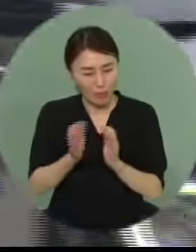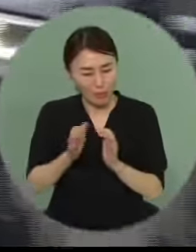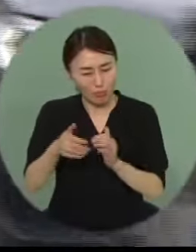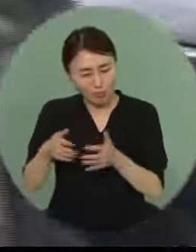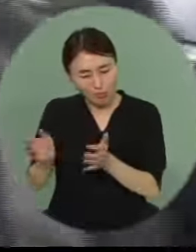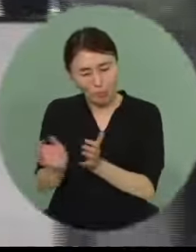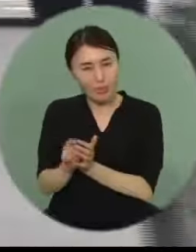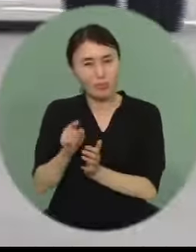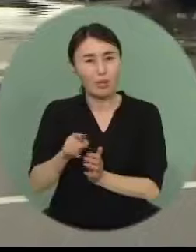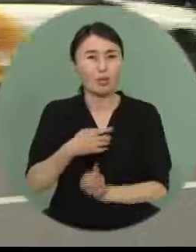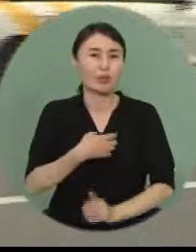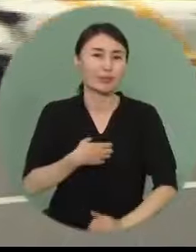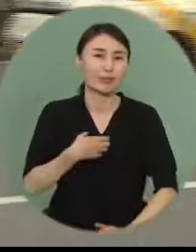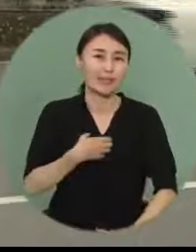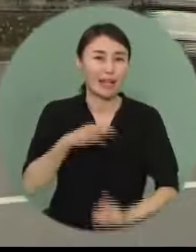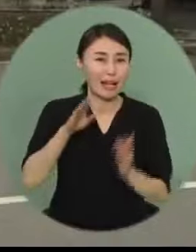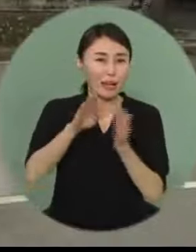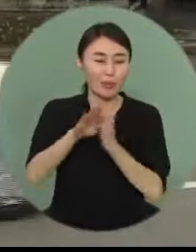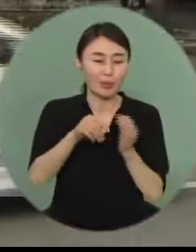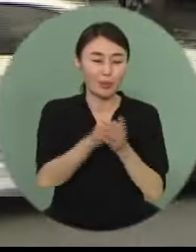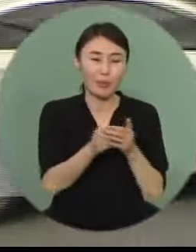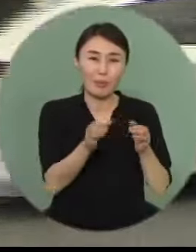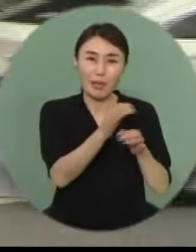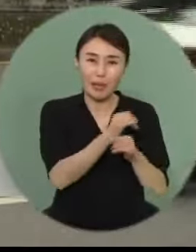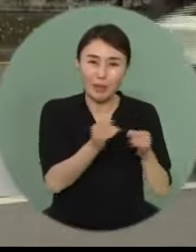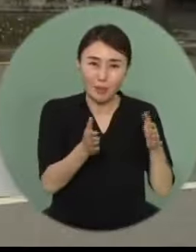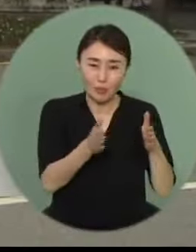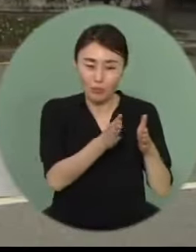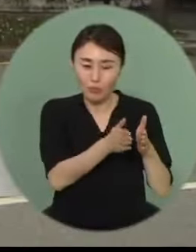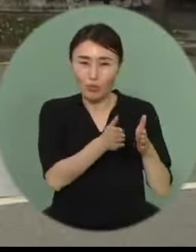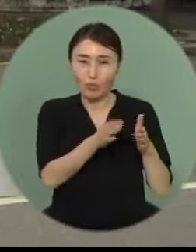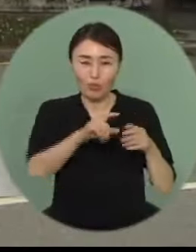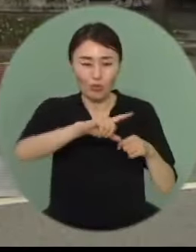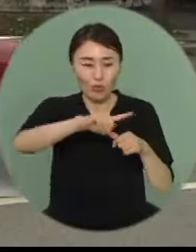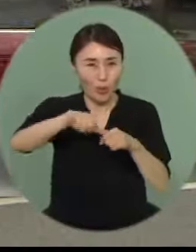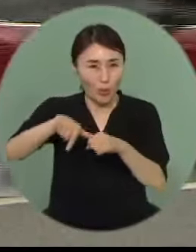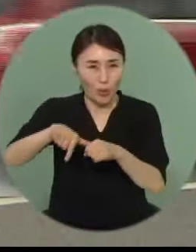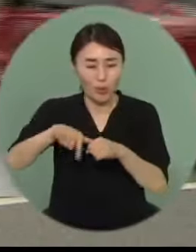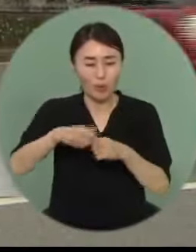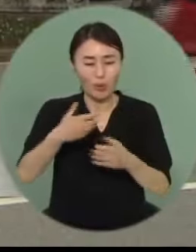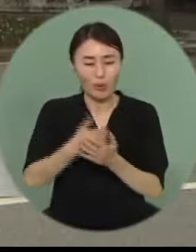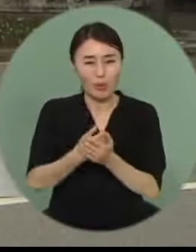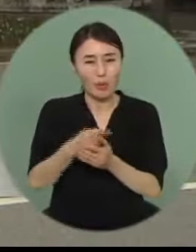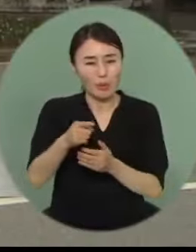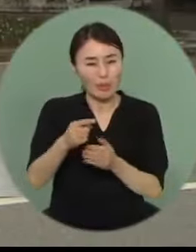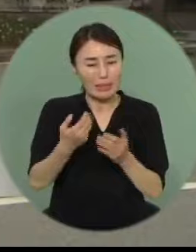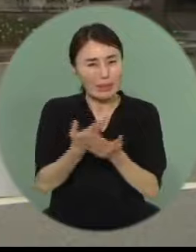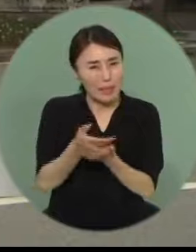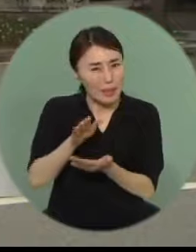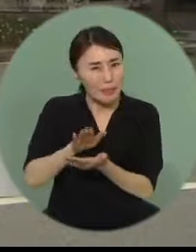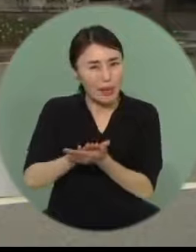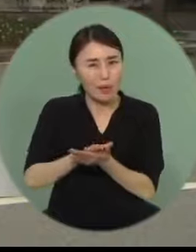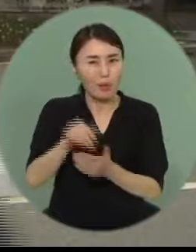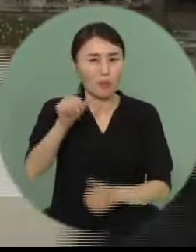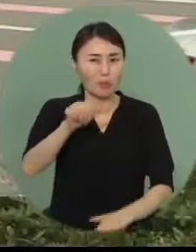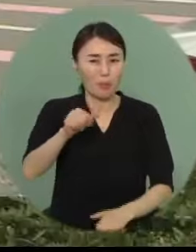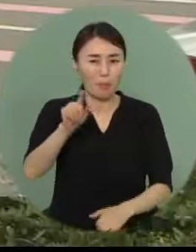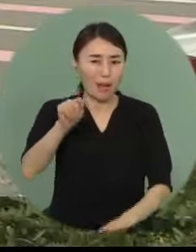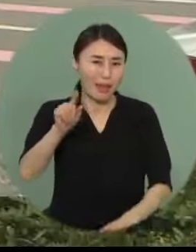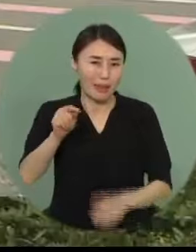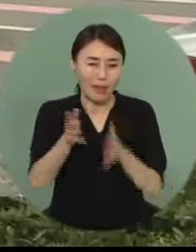목소리를 냈습니다. 앞으로 신세계백화점 주변으로 광청동 재개발 5,000세대를 포함해 만 세대가